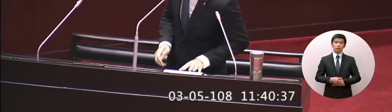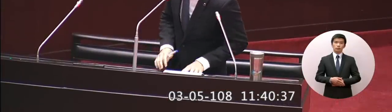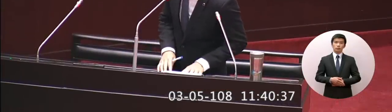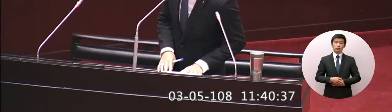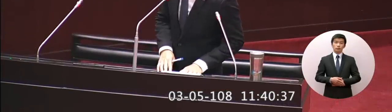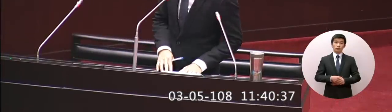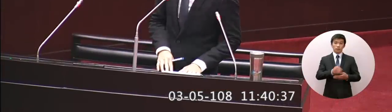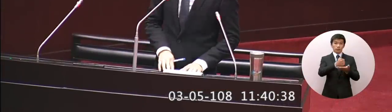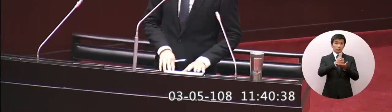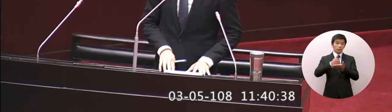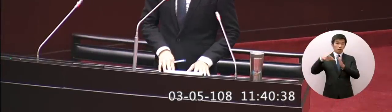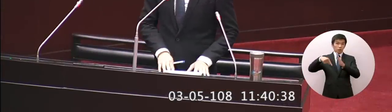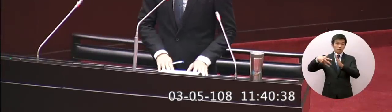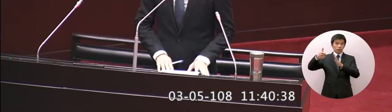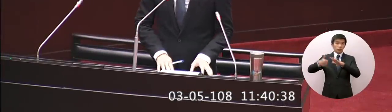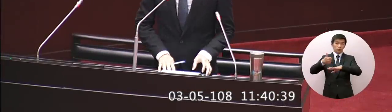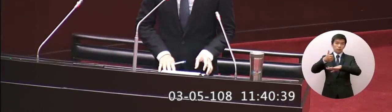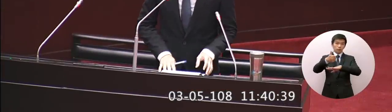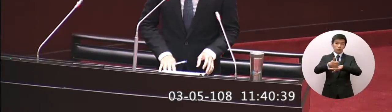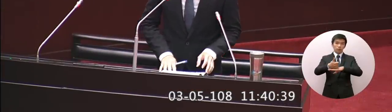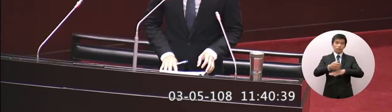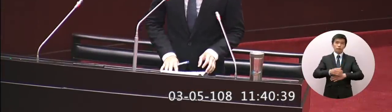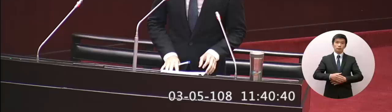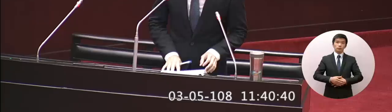我们请院长。